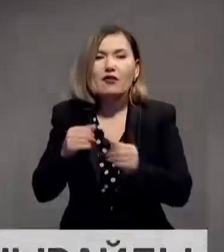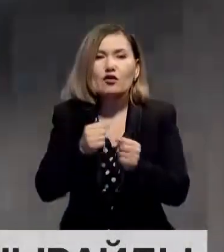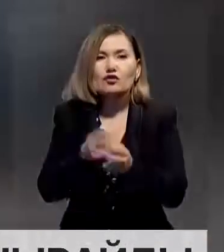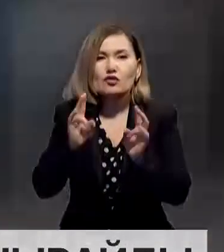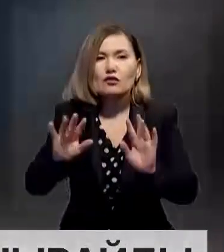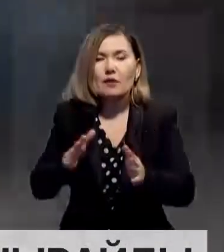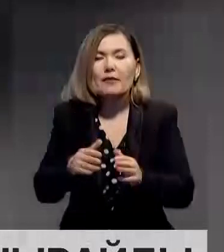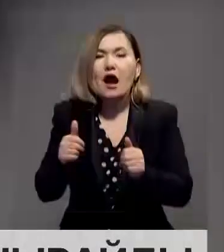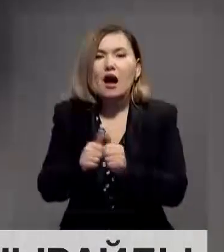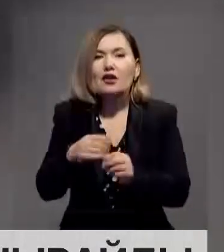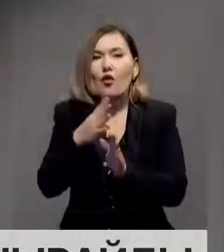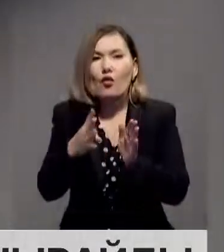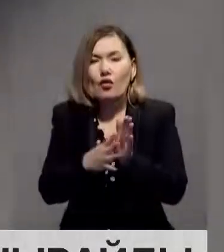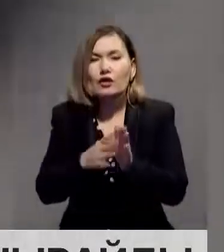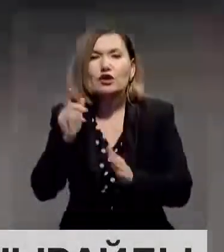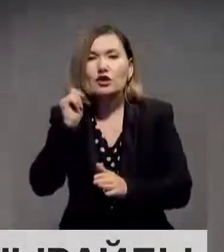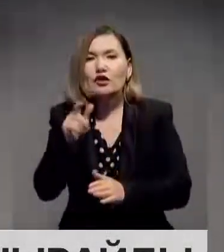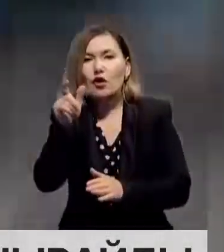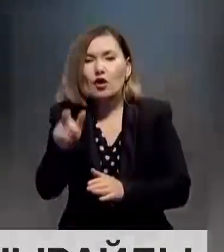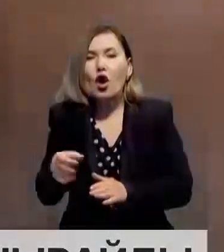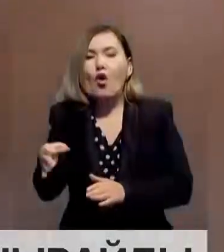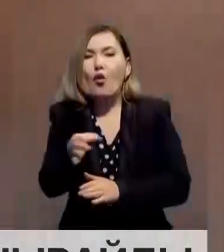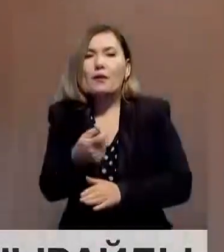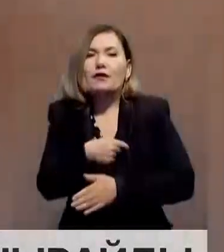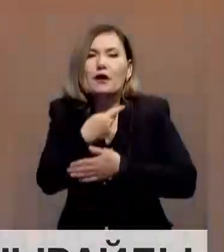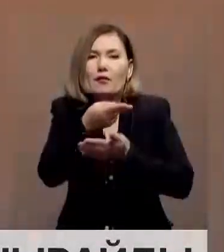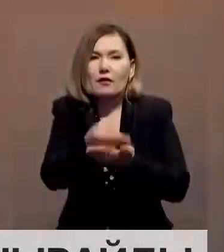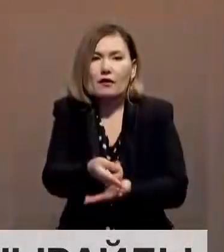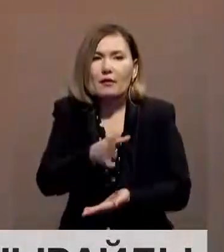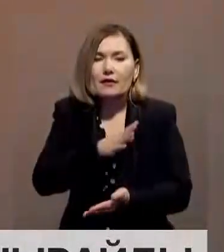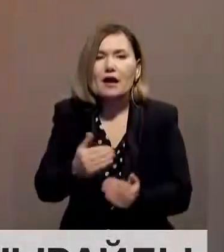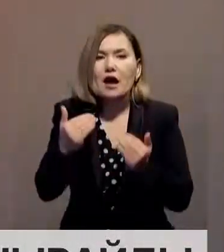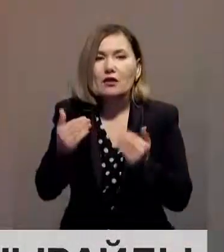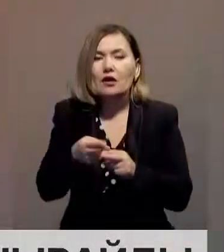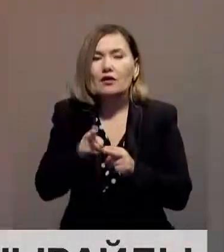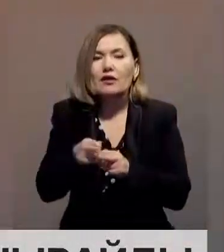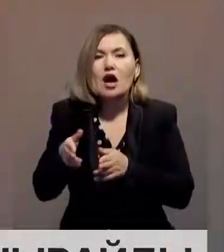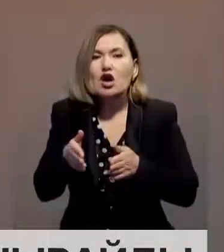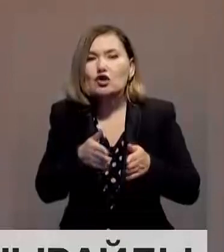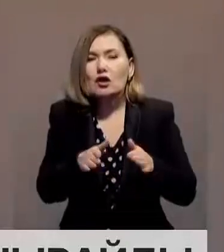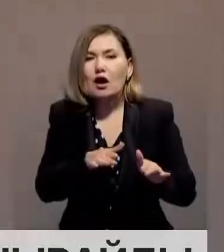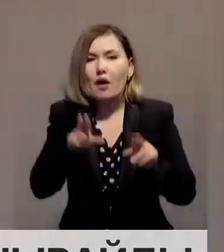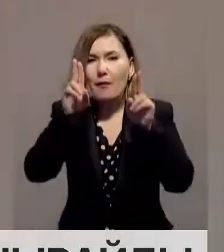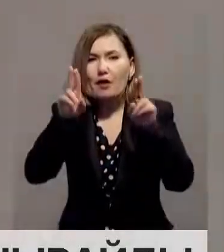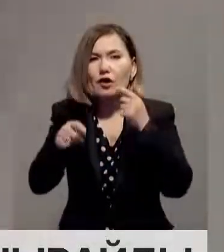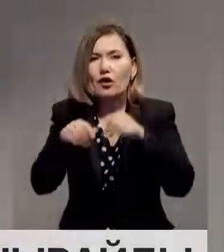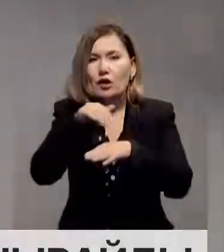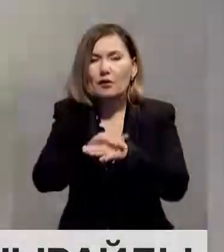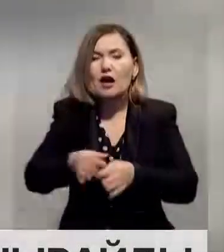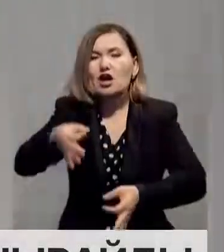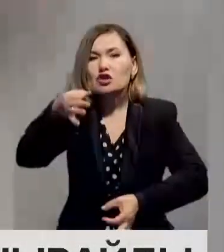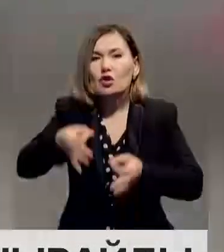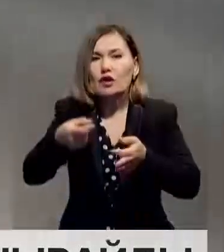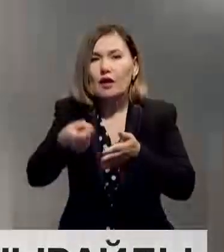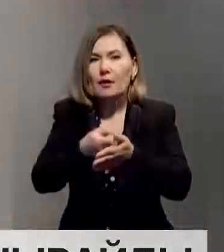соқтығысқан. Қасындағы 19 жастағы жолаушы облыстық көпсалалы ауруханаға жатқызылды. Қазір жол қозғалысы ережесін бұзу бойынша сотқа